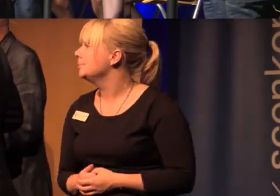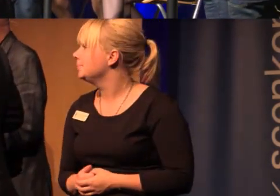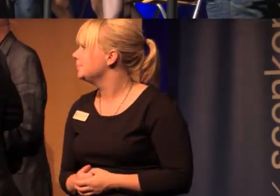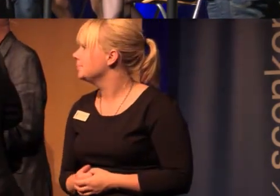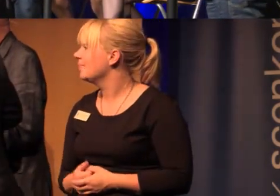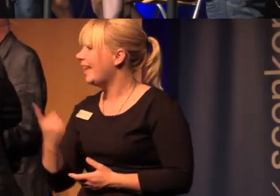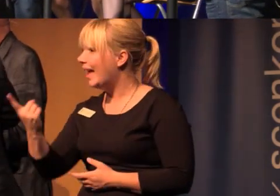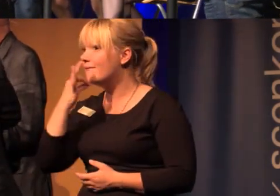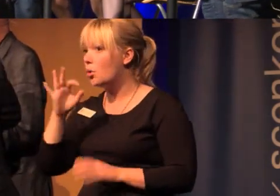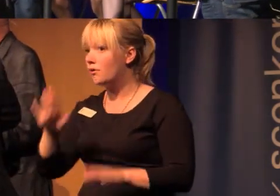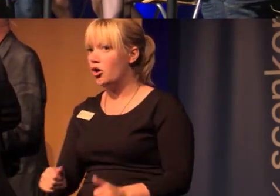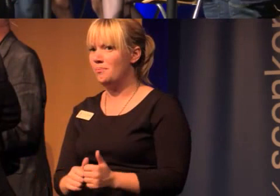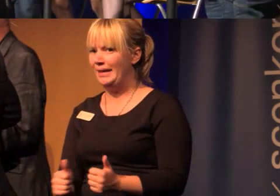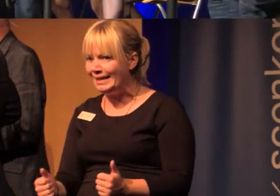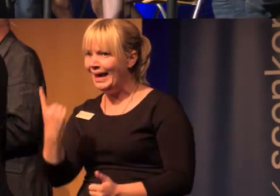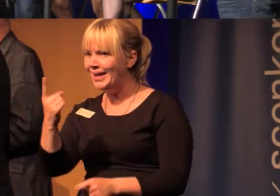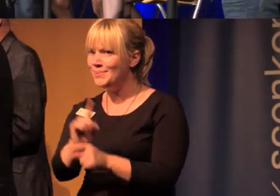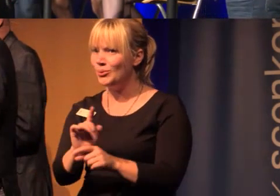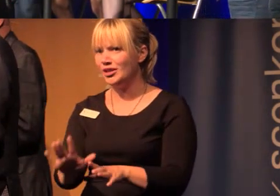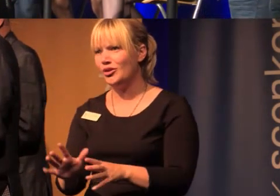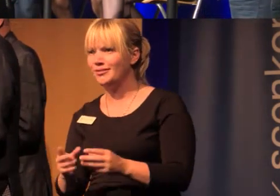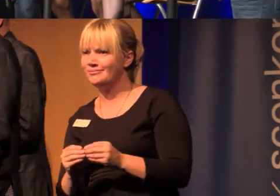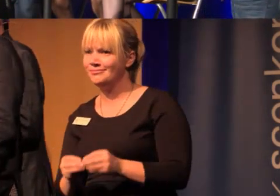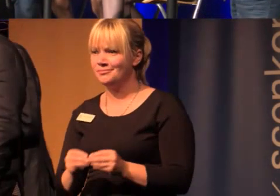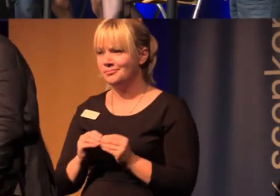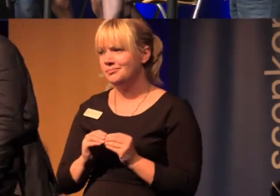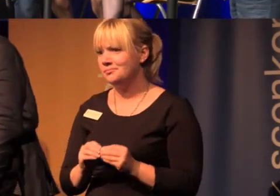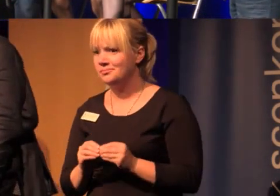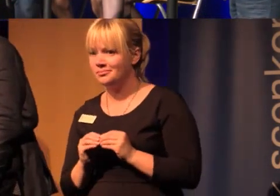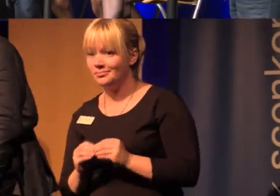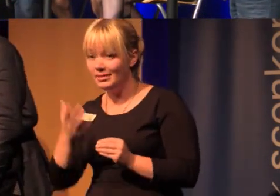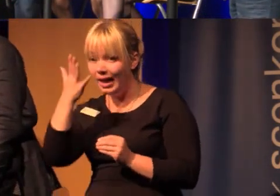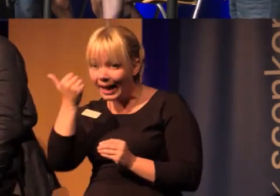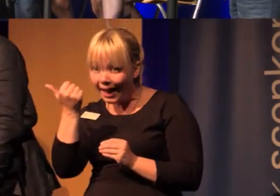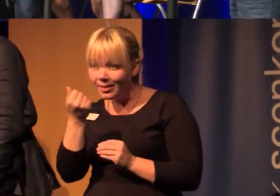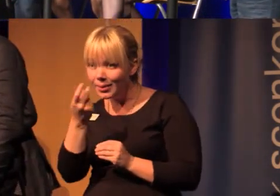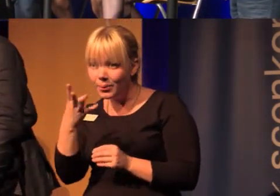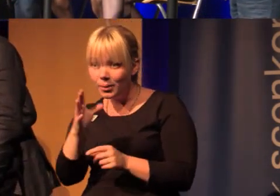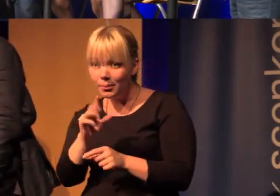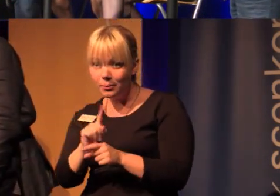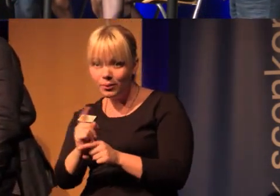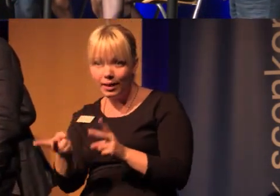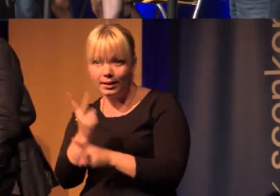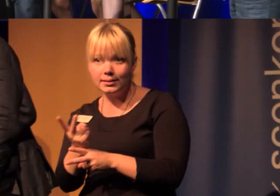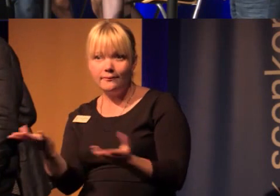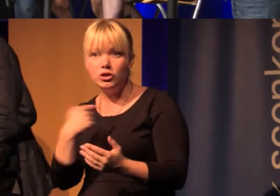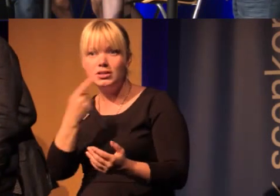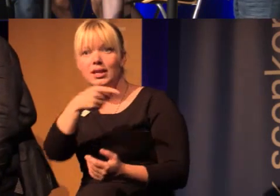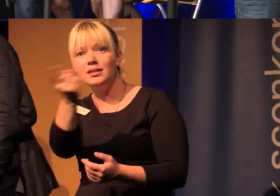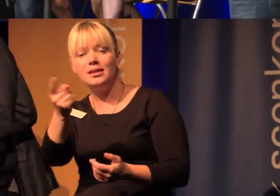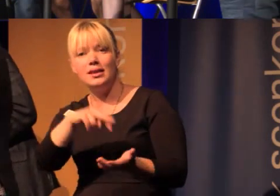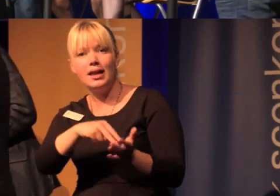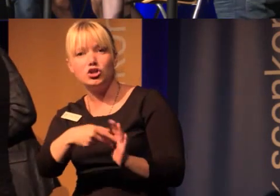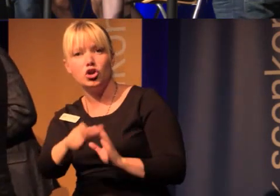kvar, men vi har bara en minut kvar också. Så jag vet inte, har vi möjlighet att dra över någon minut? Vad säger arrangören?